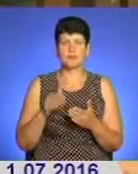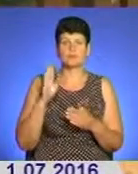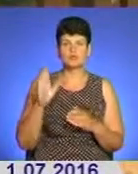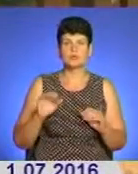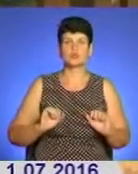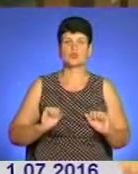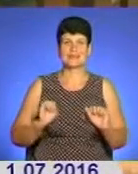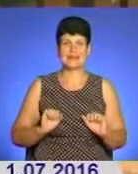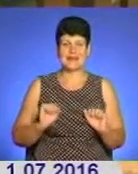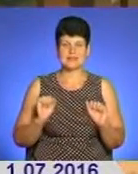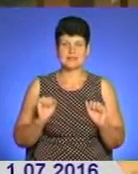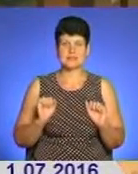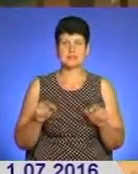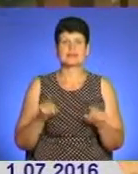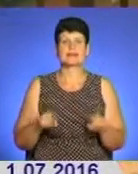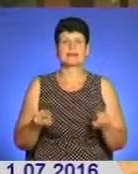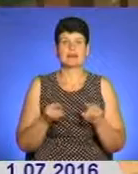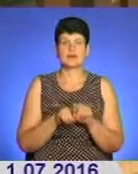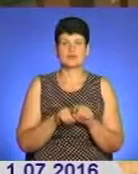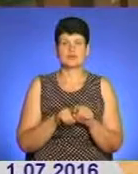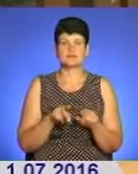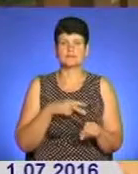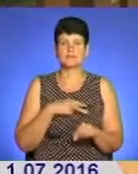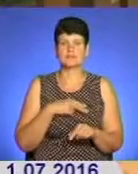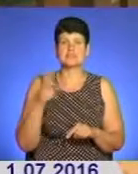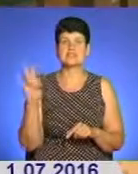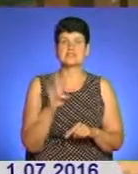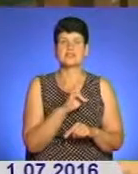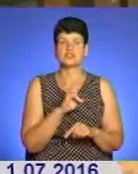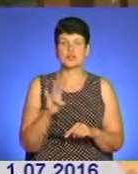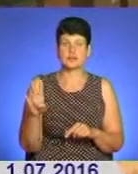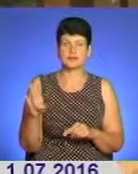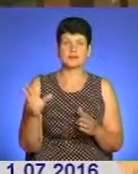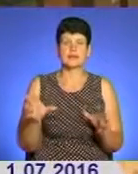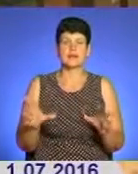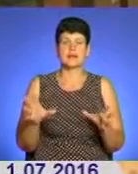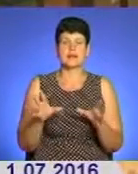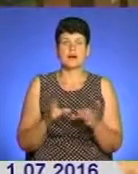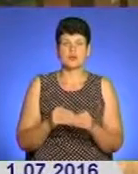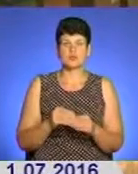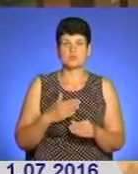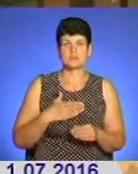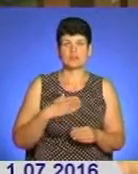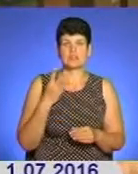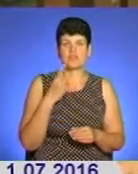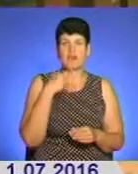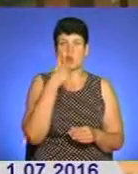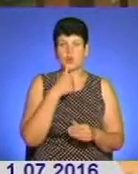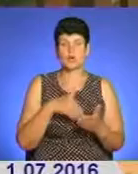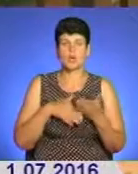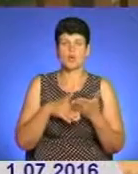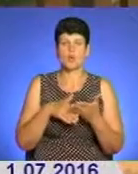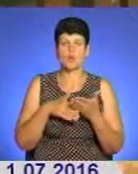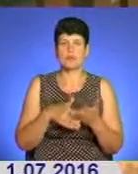старатися також і винагородити священників, бо священники разом зі мною ці 2 роки допомагають